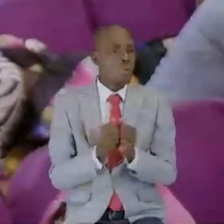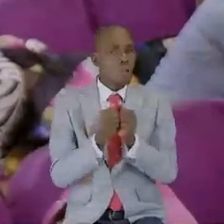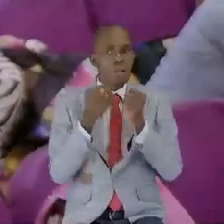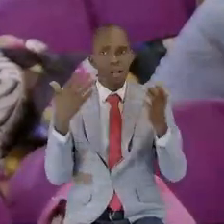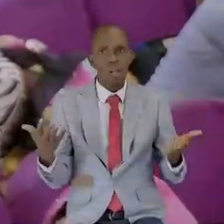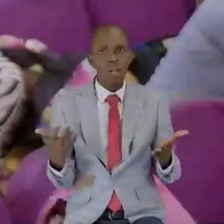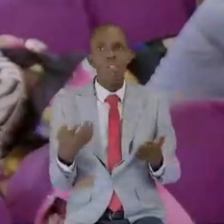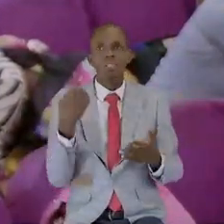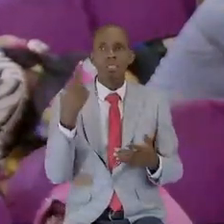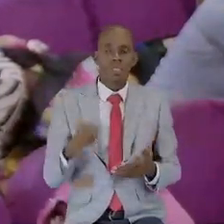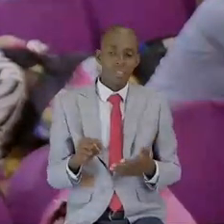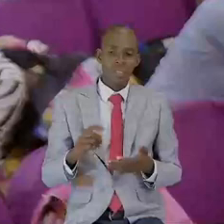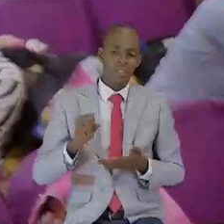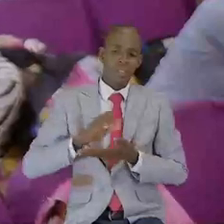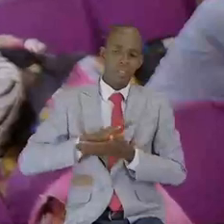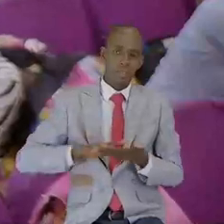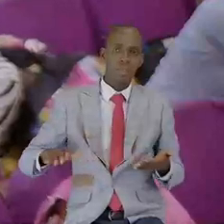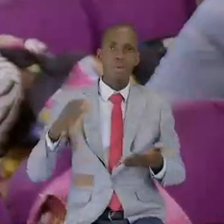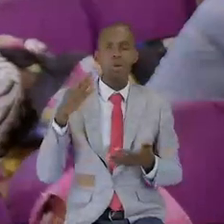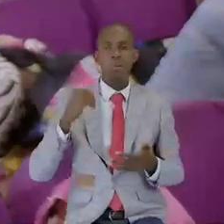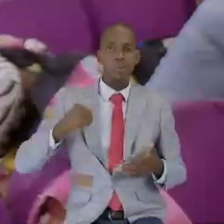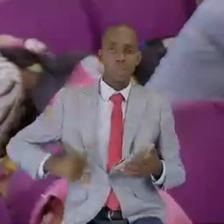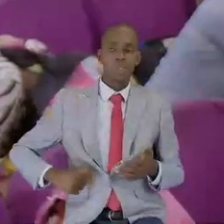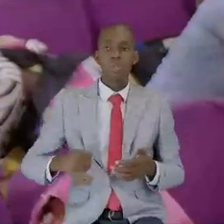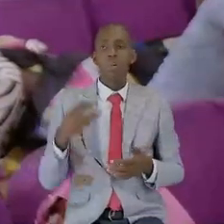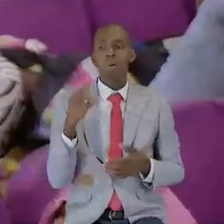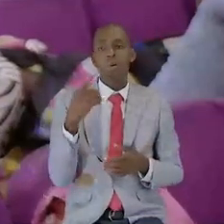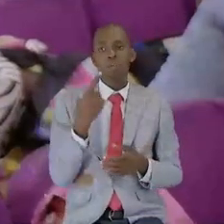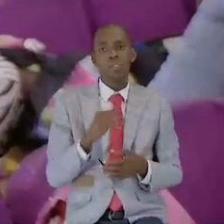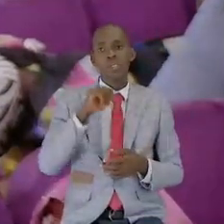Sans la circoncision des Juifs, Christ est Christ seul.